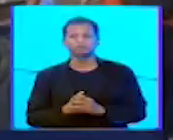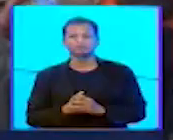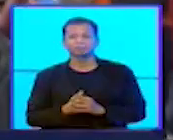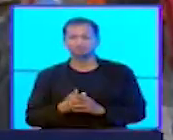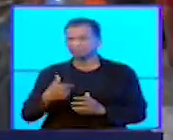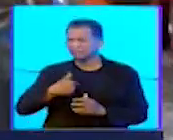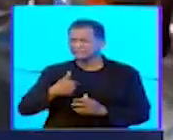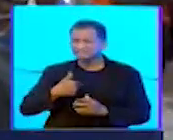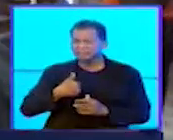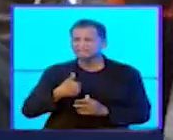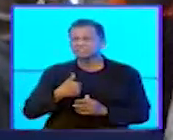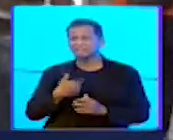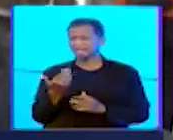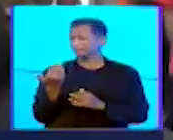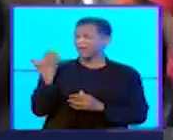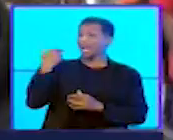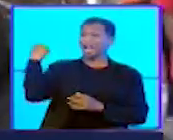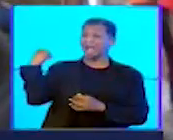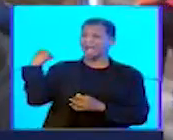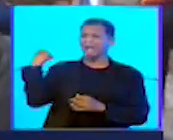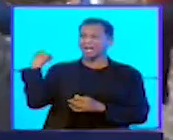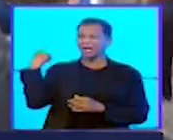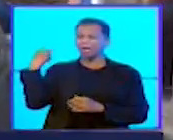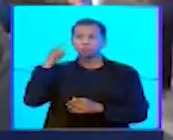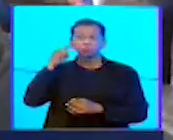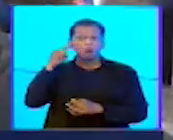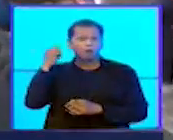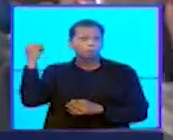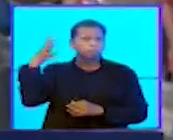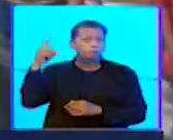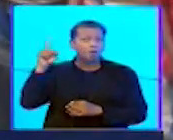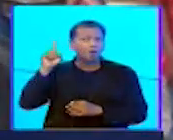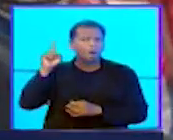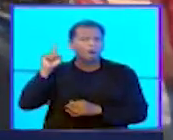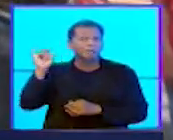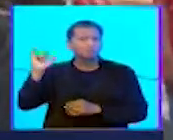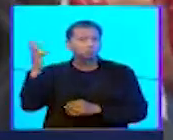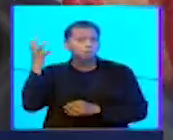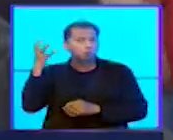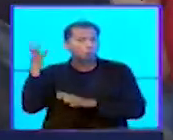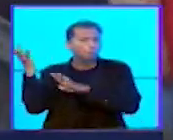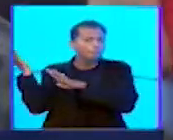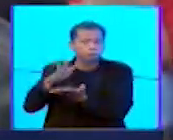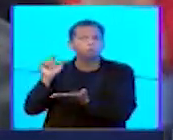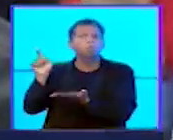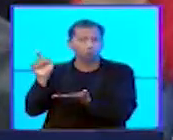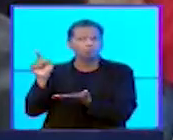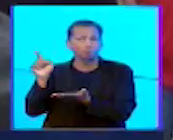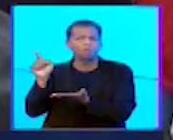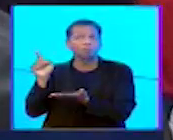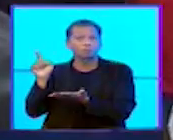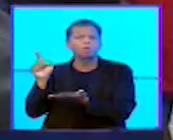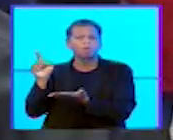ruang tamu. Tiba-tiba gemuruh, tiban, nah suaminya nih, nyuruh